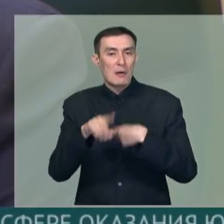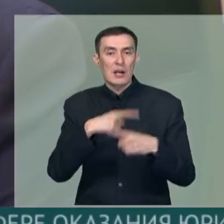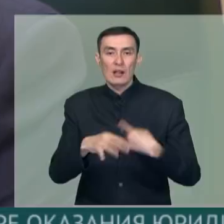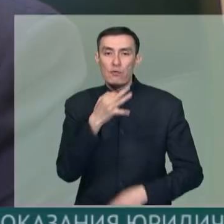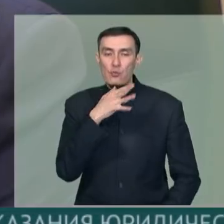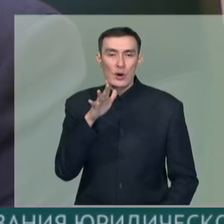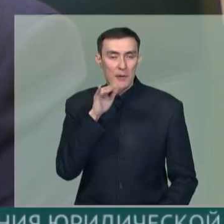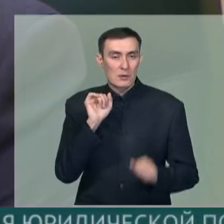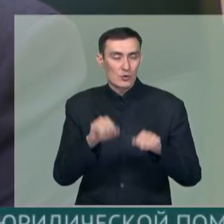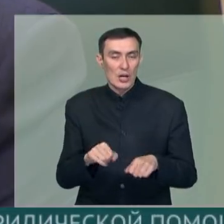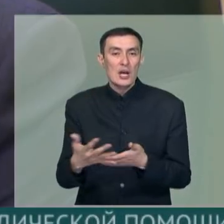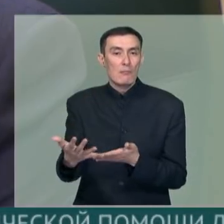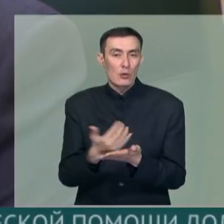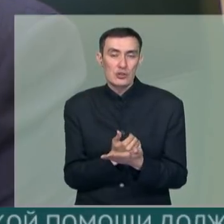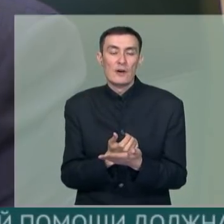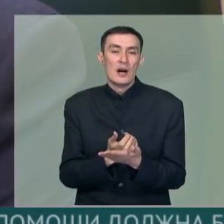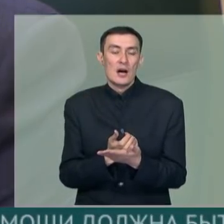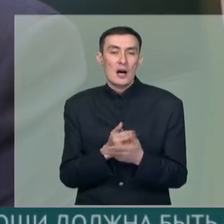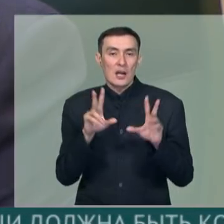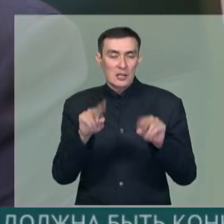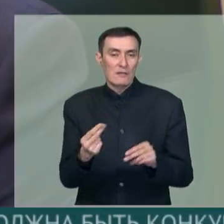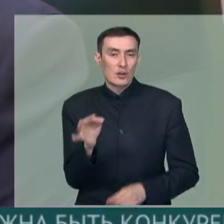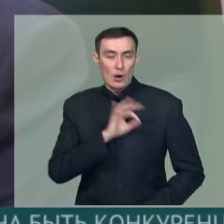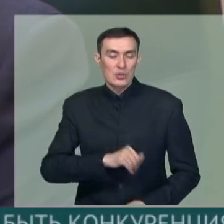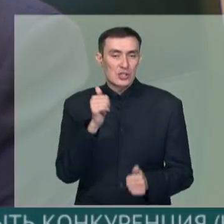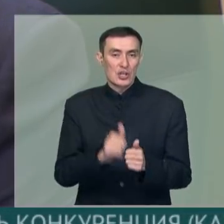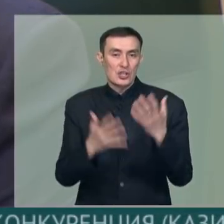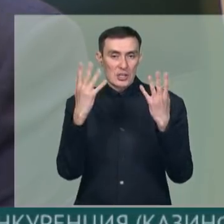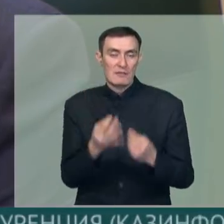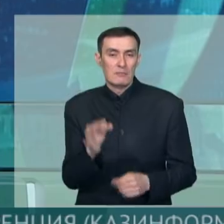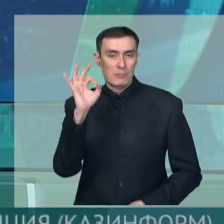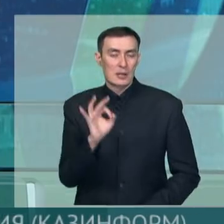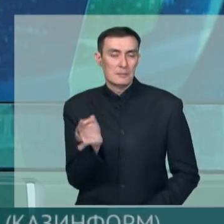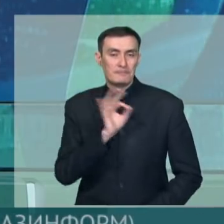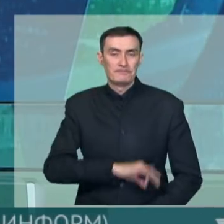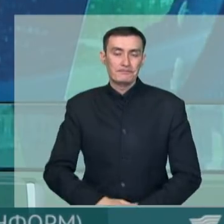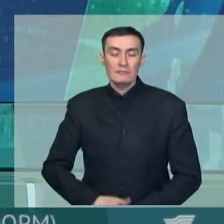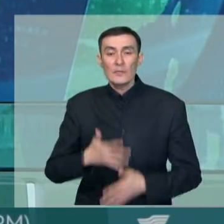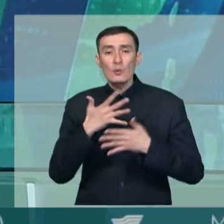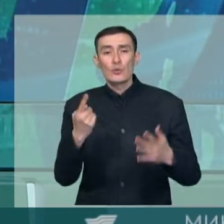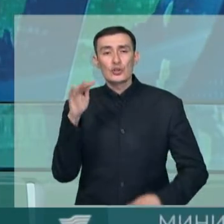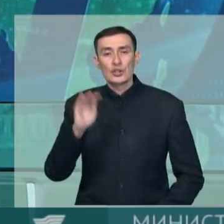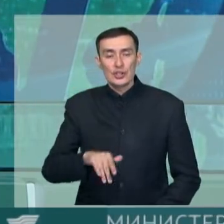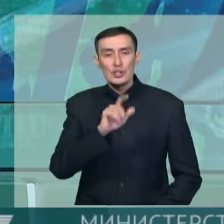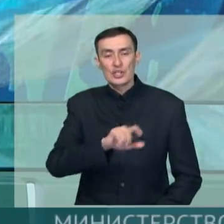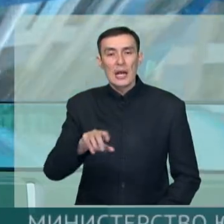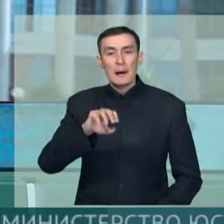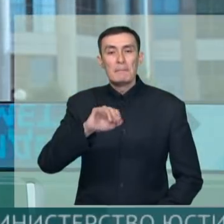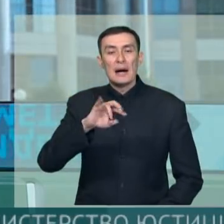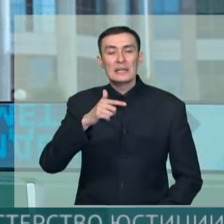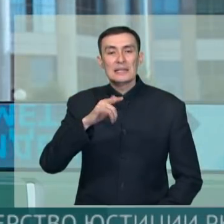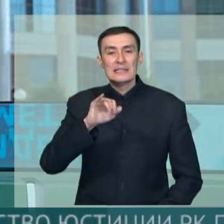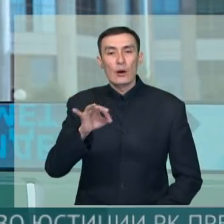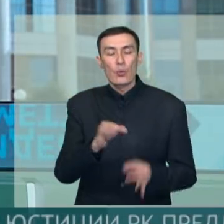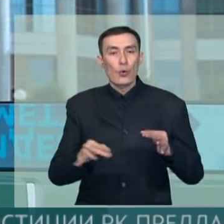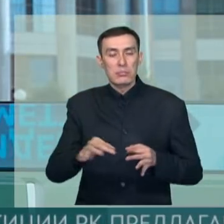момент времени, получив гарантированный доход с ежедневным начислением. Больше 1000 жителей Мангыстауской области